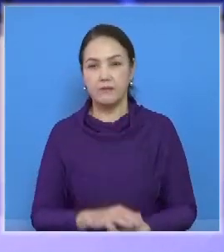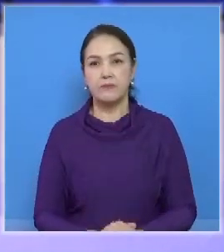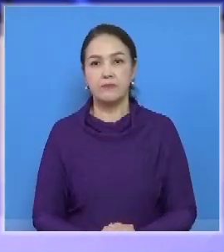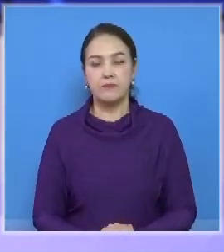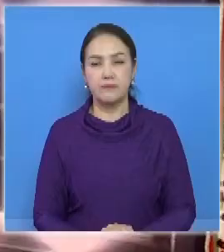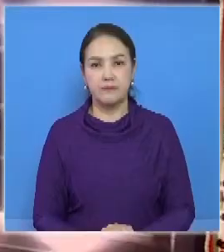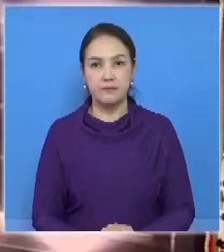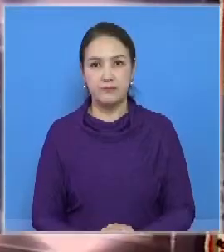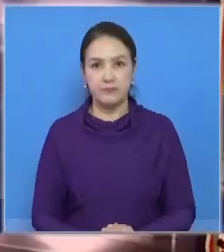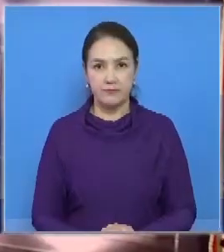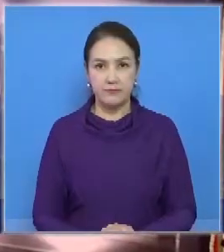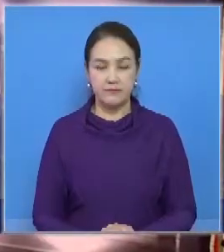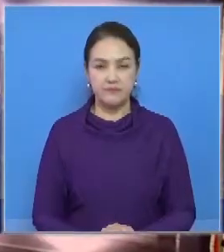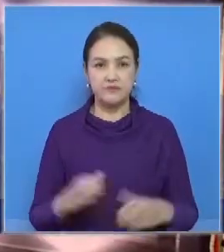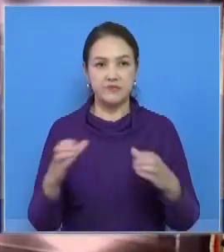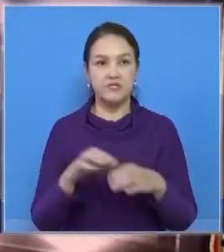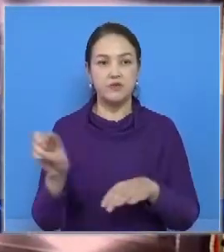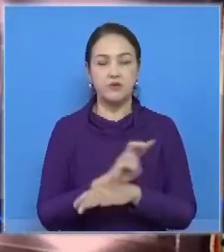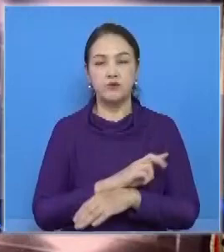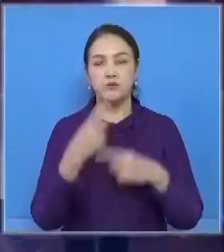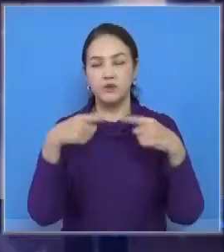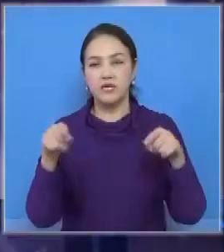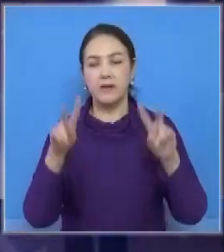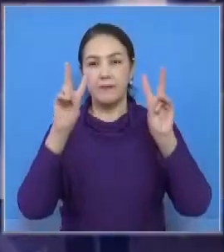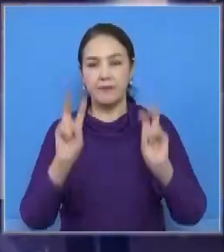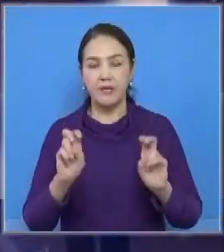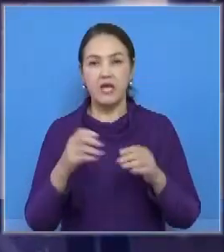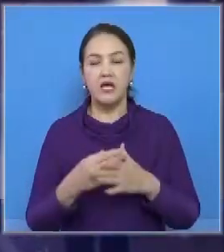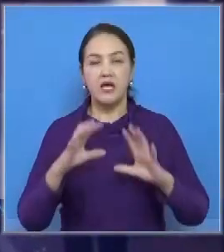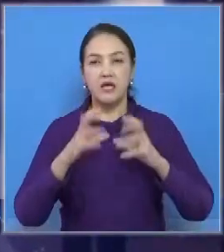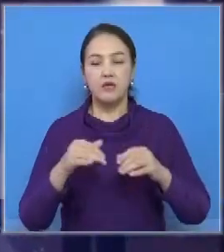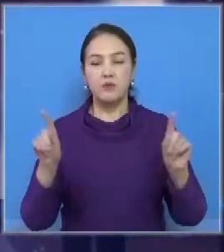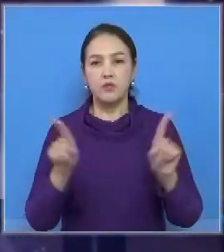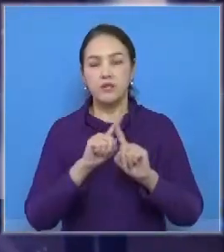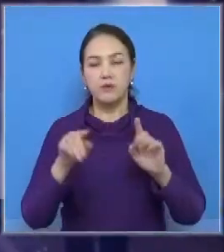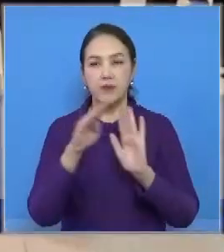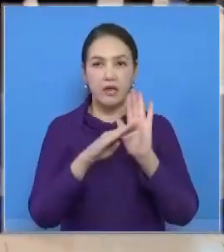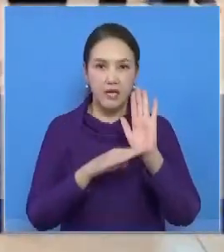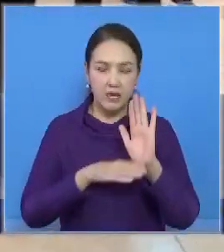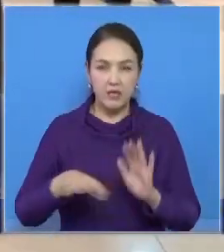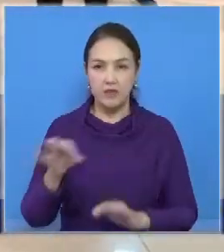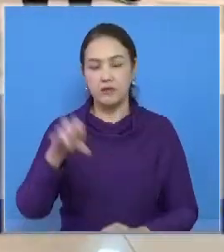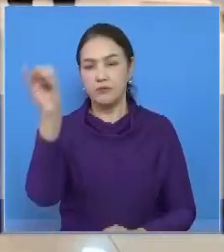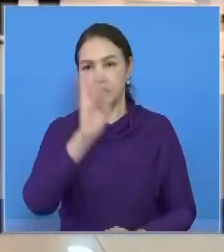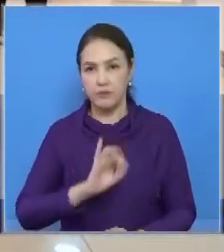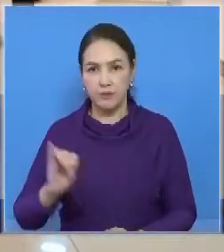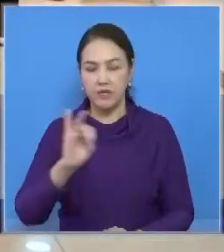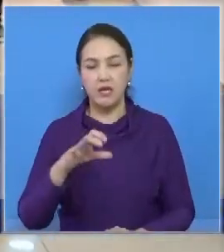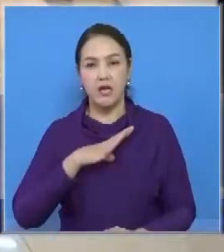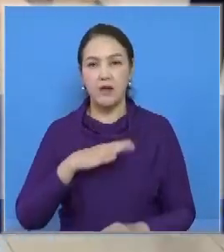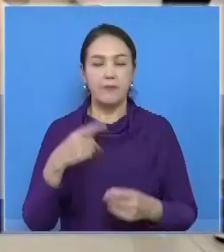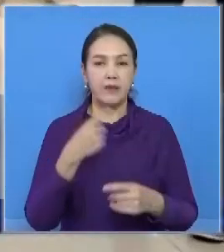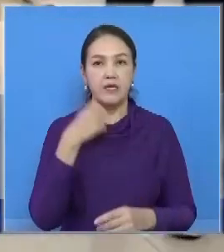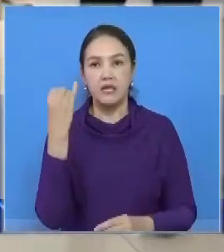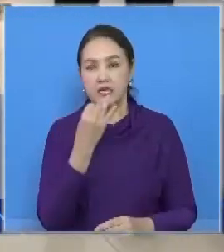них. Акция «Ночь в музее» по традиции приурочена к Международному дню музеев. Ее программа в областном историко-краеведческом музее была